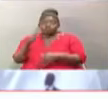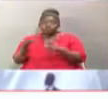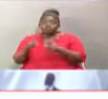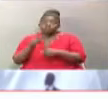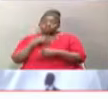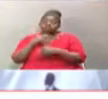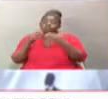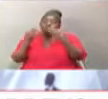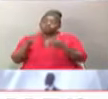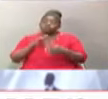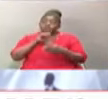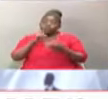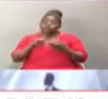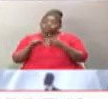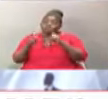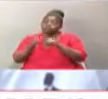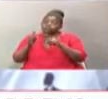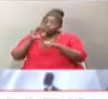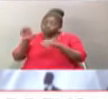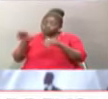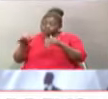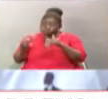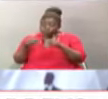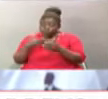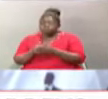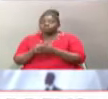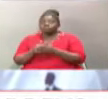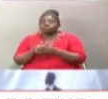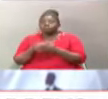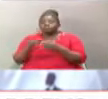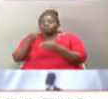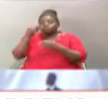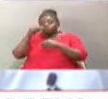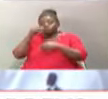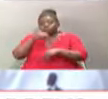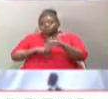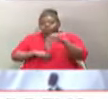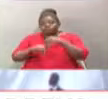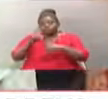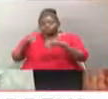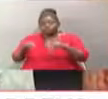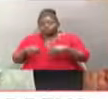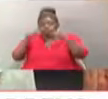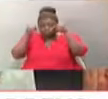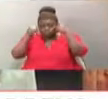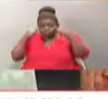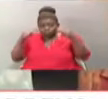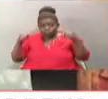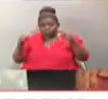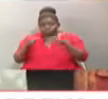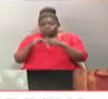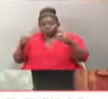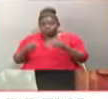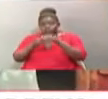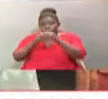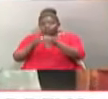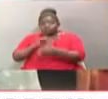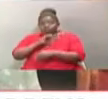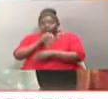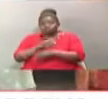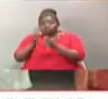okwebaza mikwano gyaffe mwena mwena mwena mwena aba contributing ze abawaddeyo ente. Atatwala abakyala